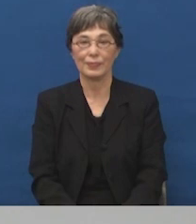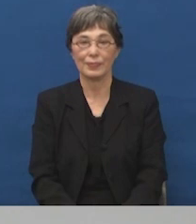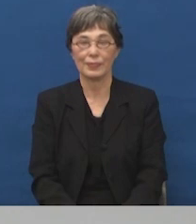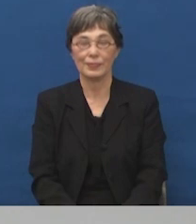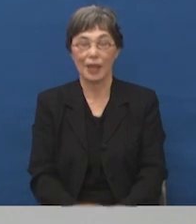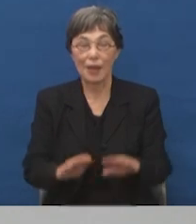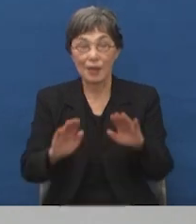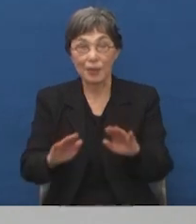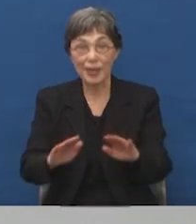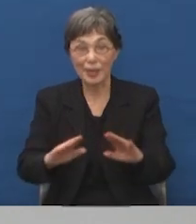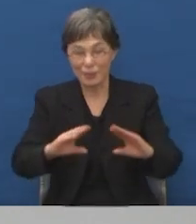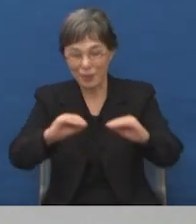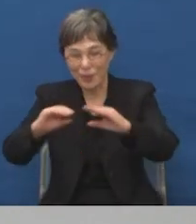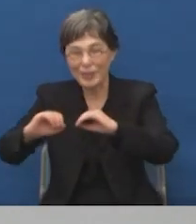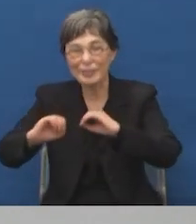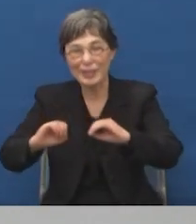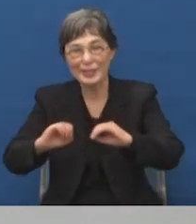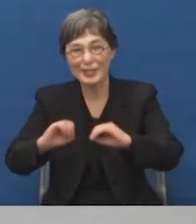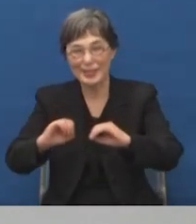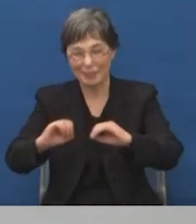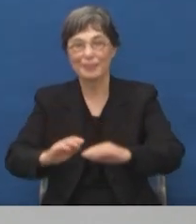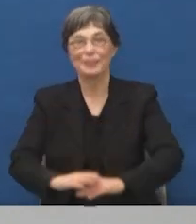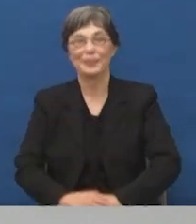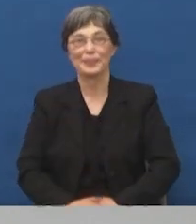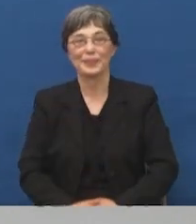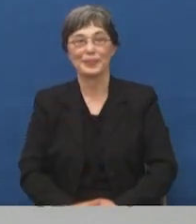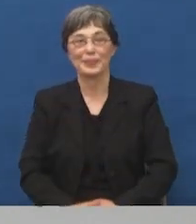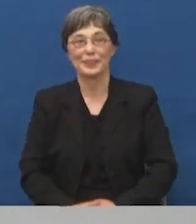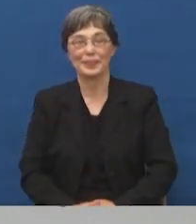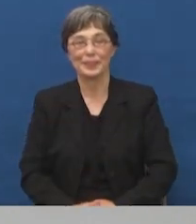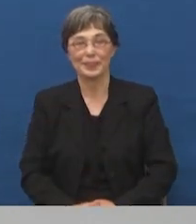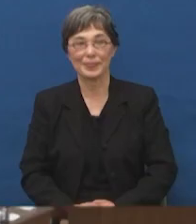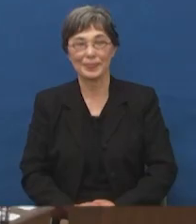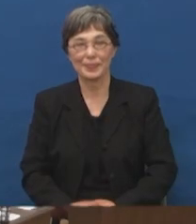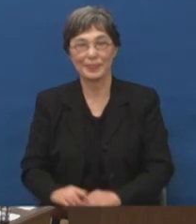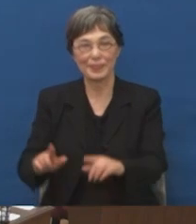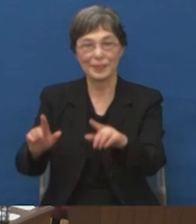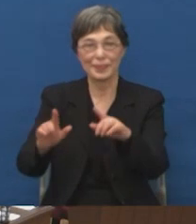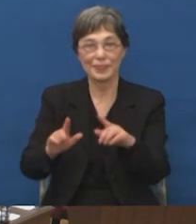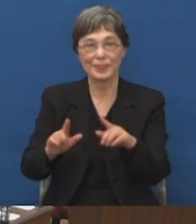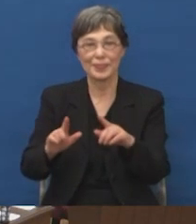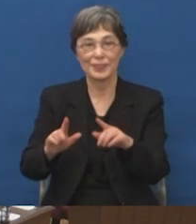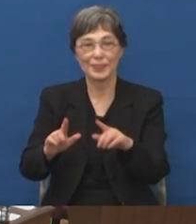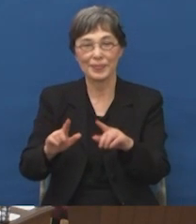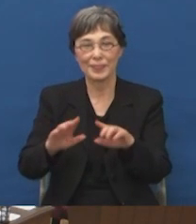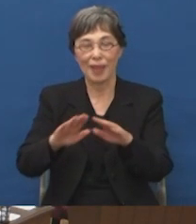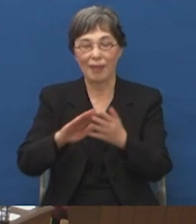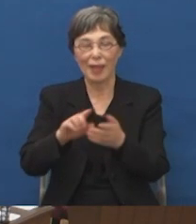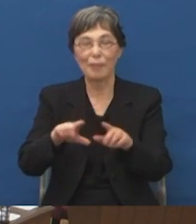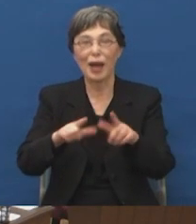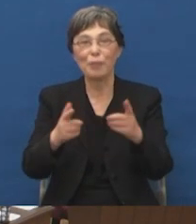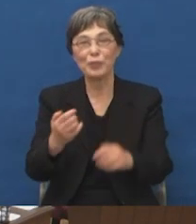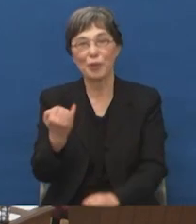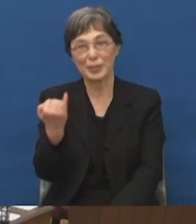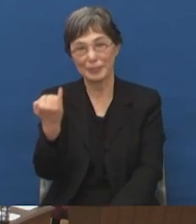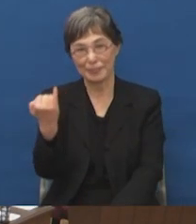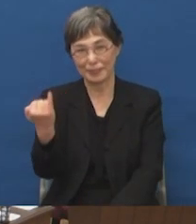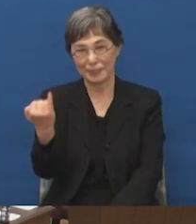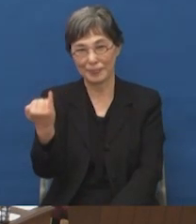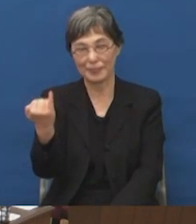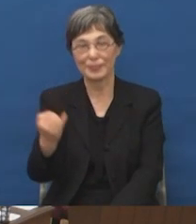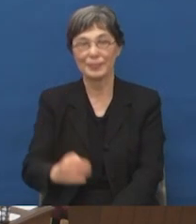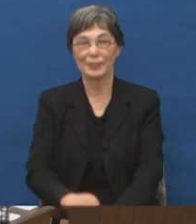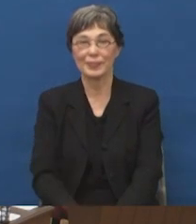これより討論を行います。発言の通告がありますのでこれを許します。玉本成美議員。玉本議